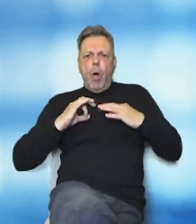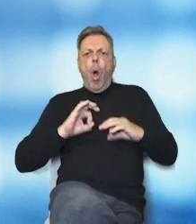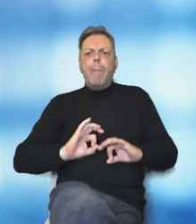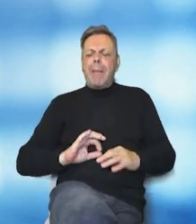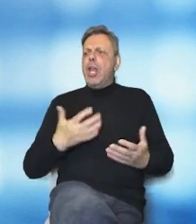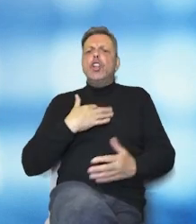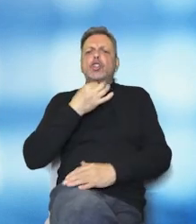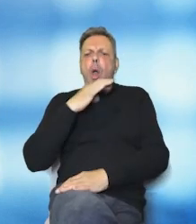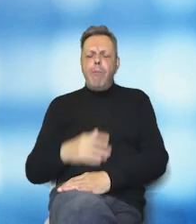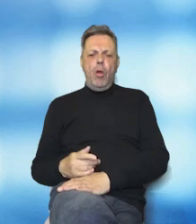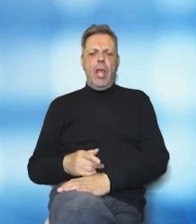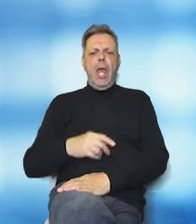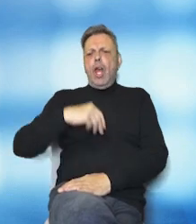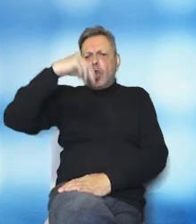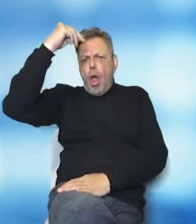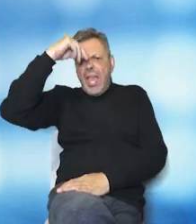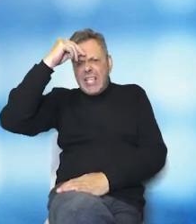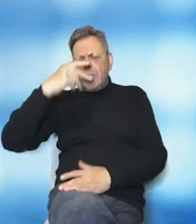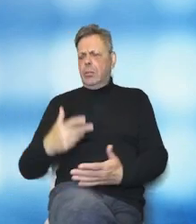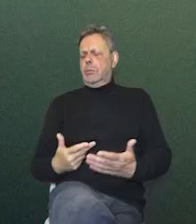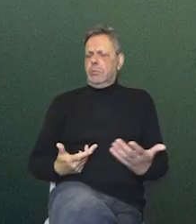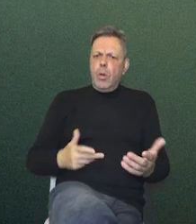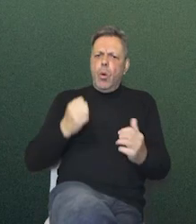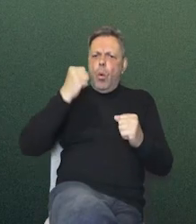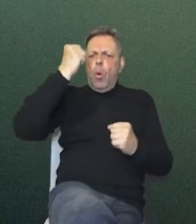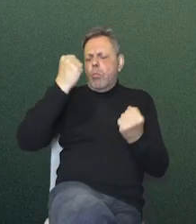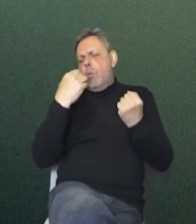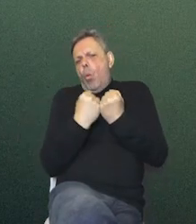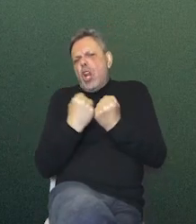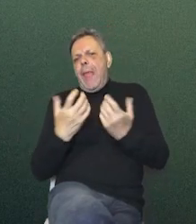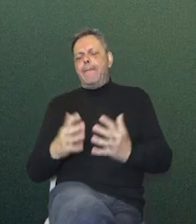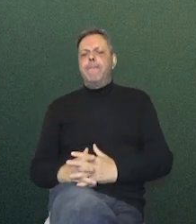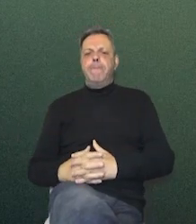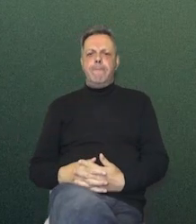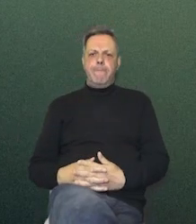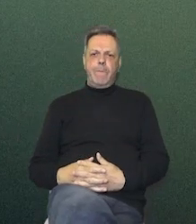tu je to nekakvo iskustveno učenje jako naglašeno.